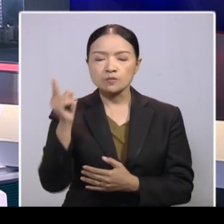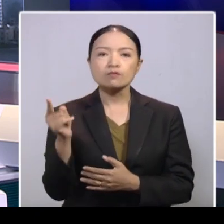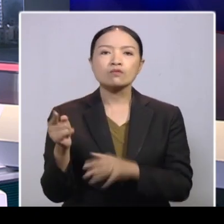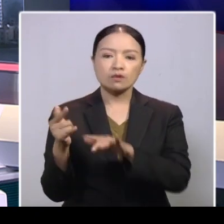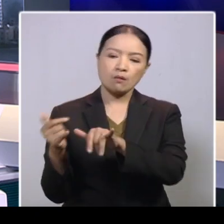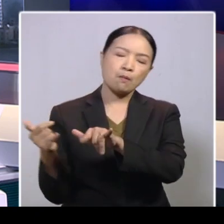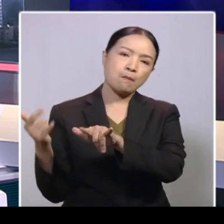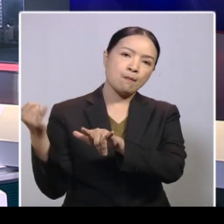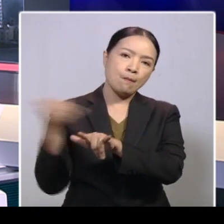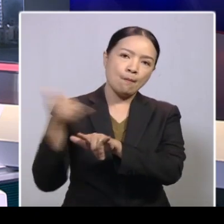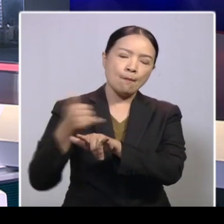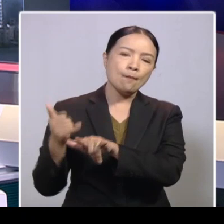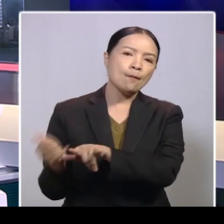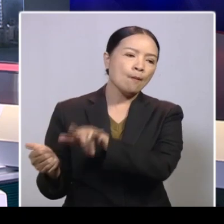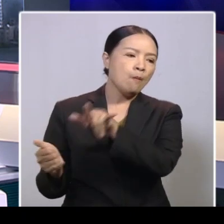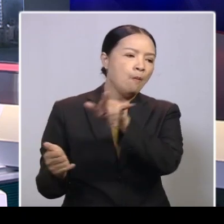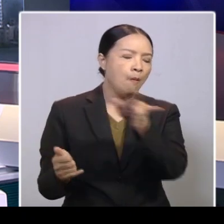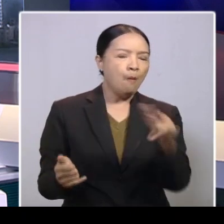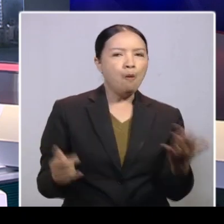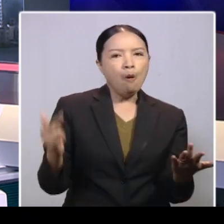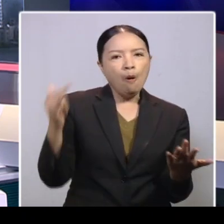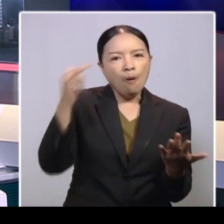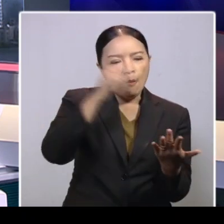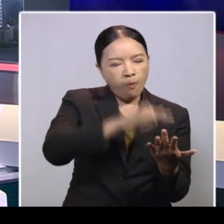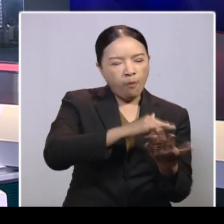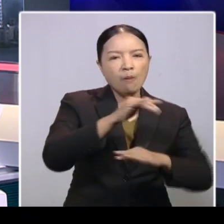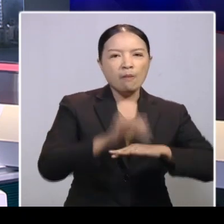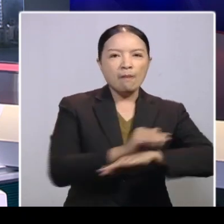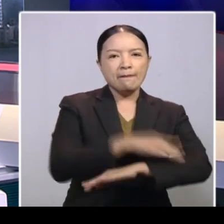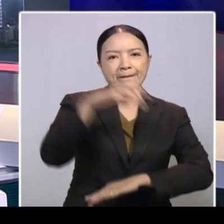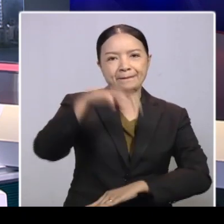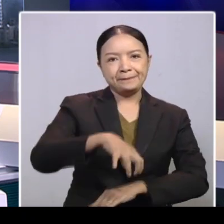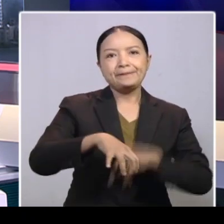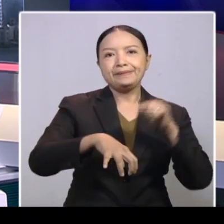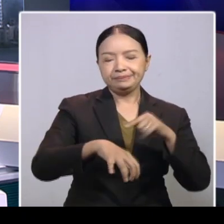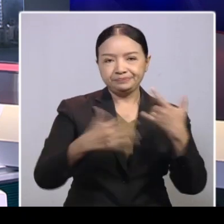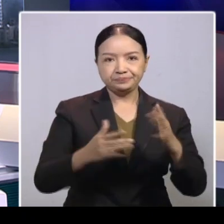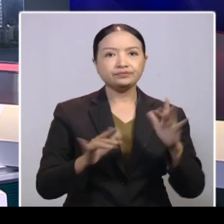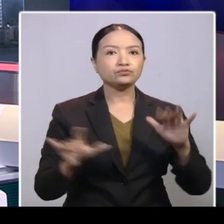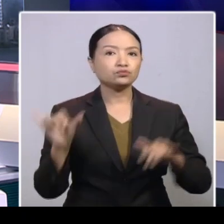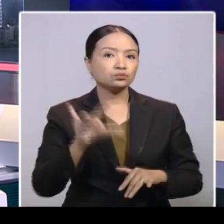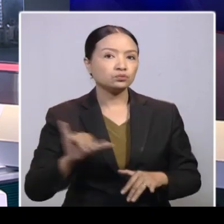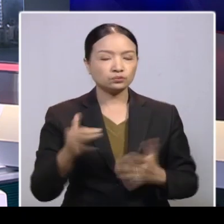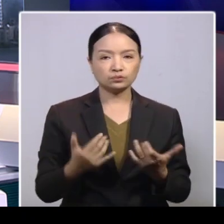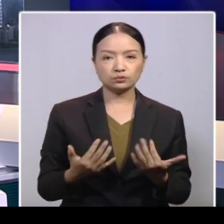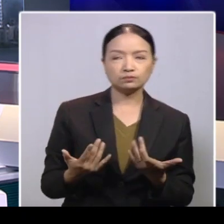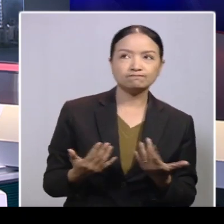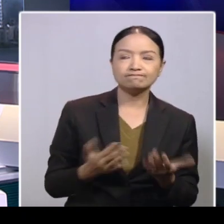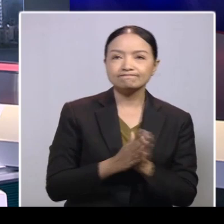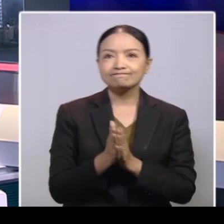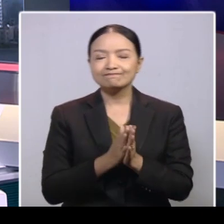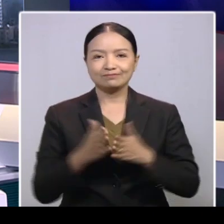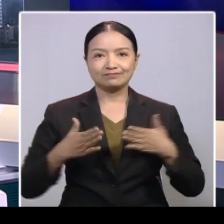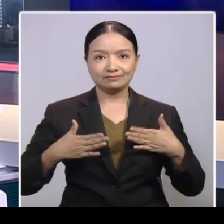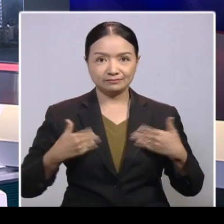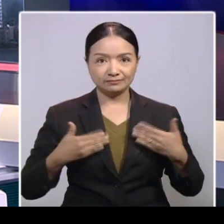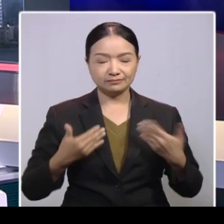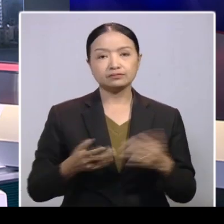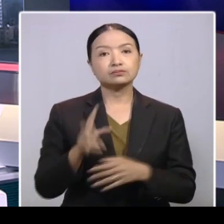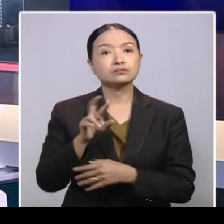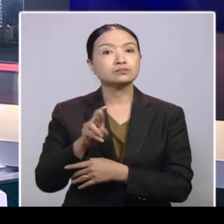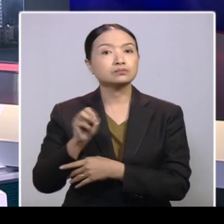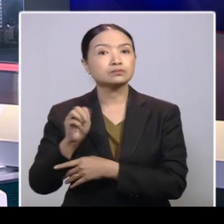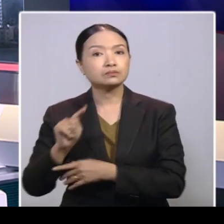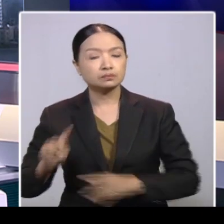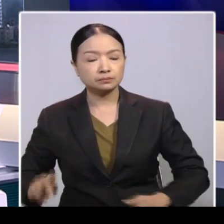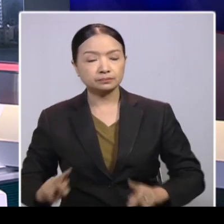ที่ท่าอากาศยานสุวรรณภูมินะฮะท่ามกลางญาติๆที่มาเฝ้ารอด้วยความดีใจในขณะที่รัฐมนตรีหลายกระทรวงก็เดินทางมาให้กำลังใ